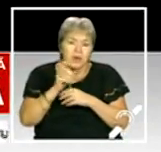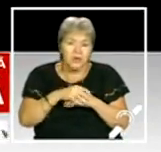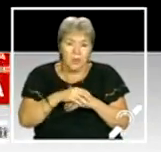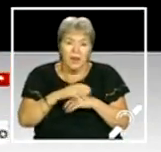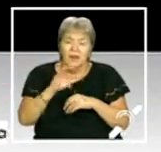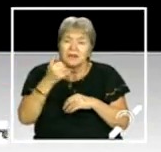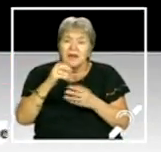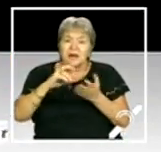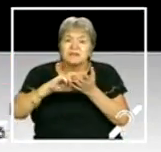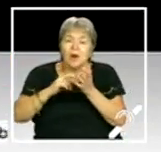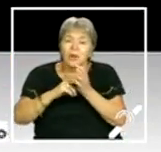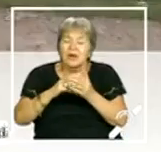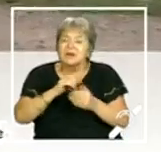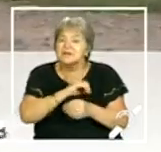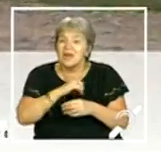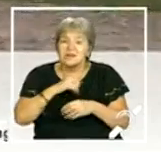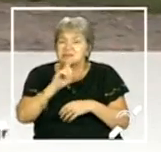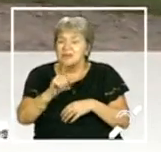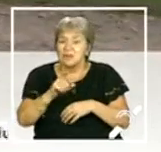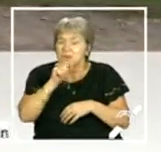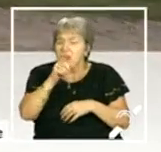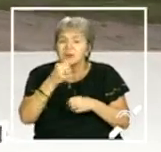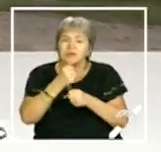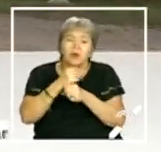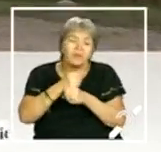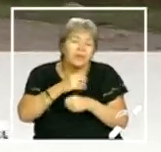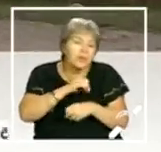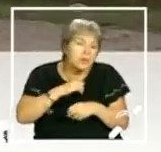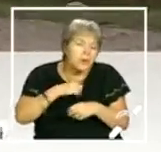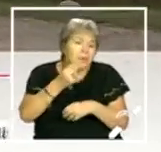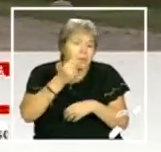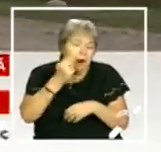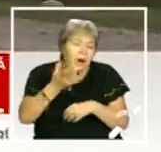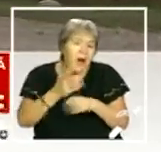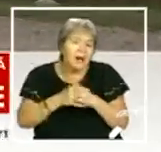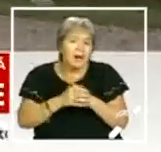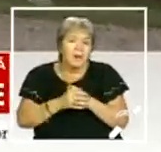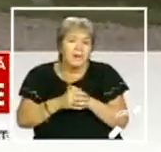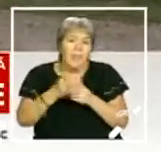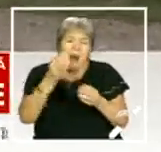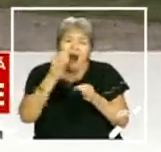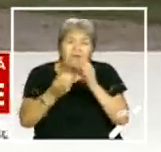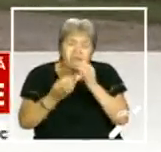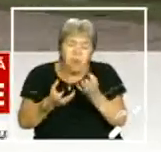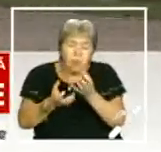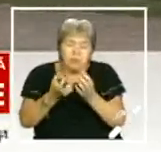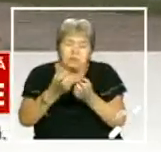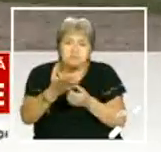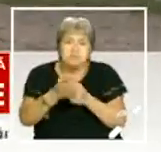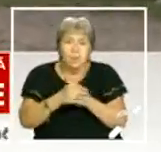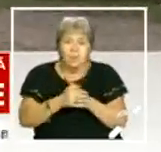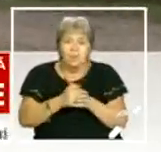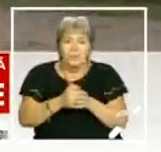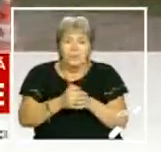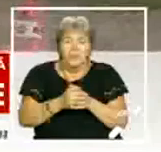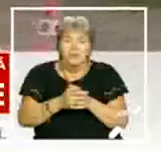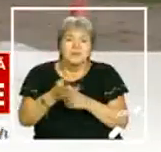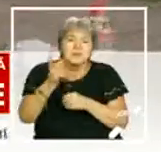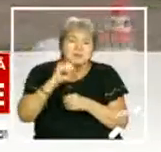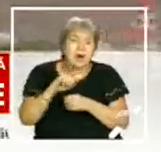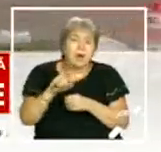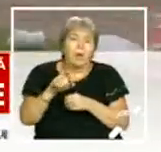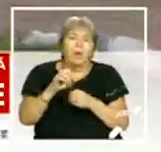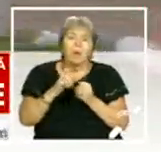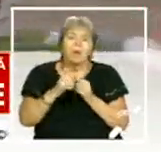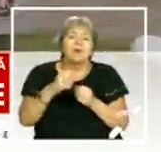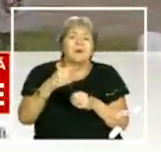s-au și organizat singuri și ei și-au gătit la niște tuciuri și echipamente de-astea de încălzit pe care noi